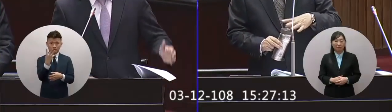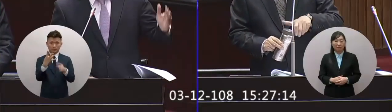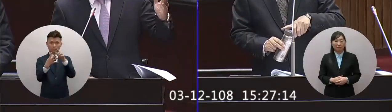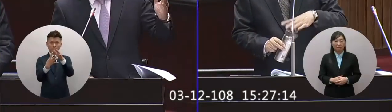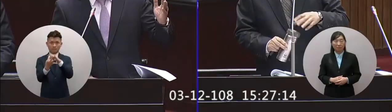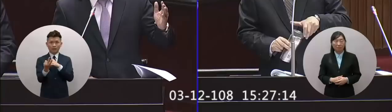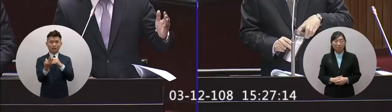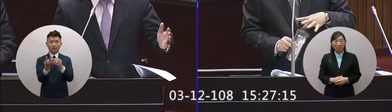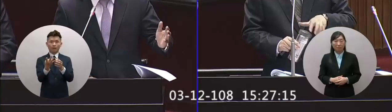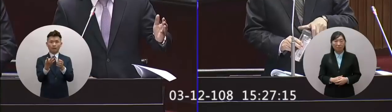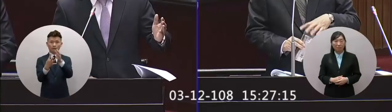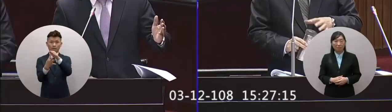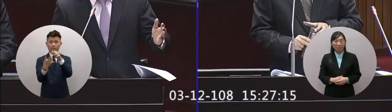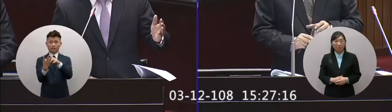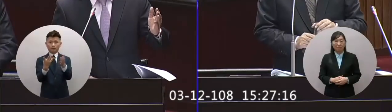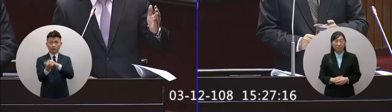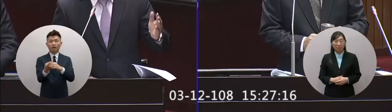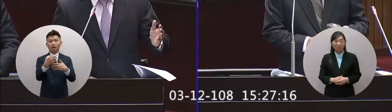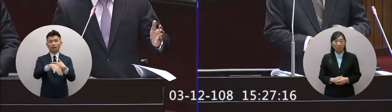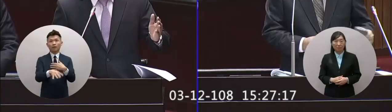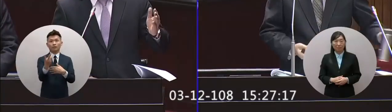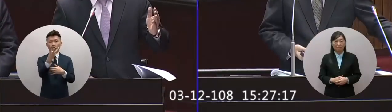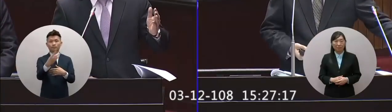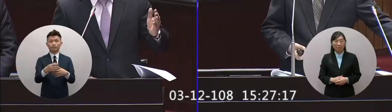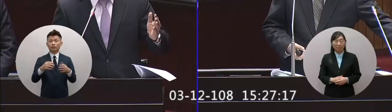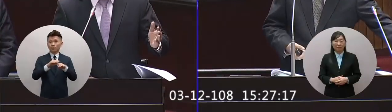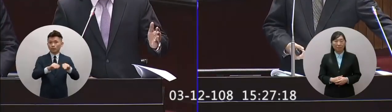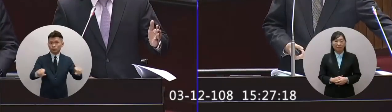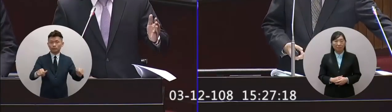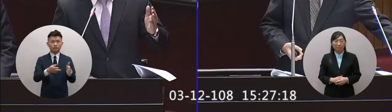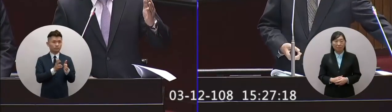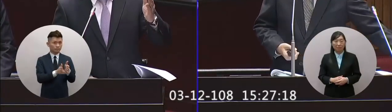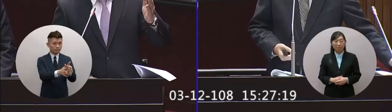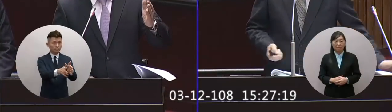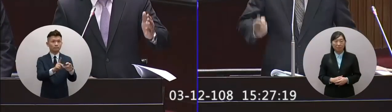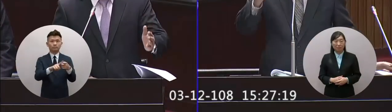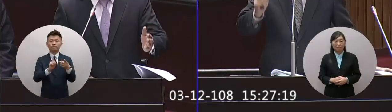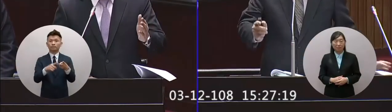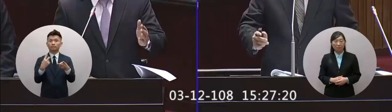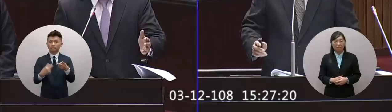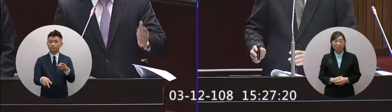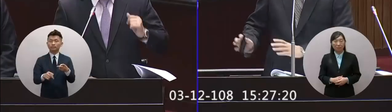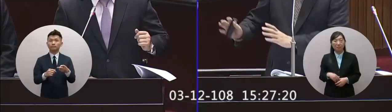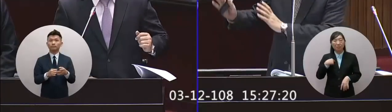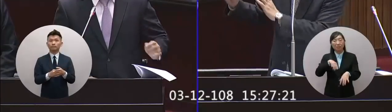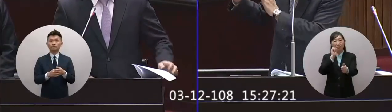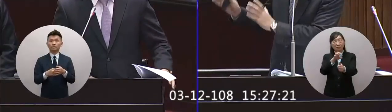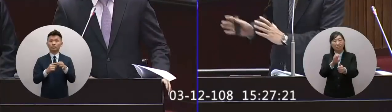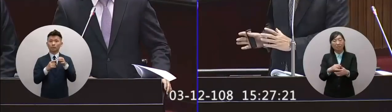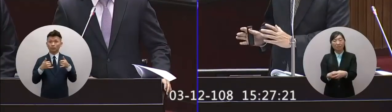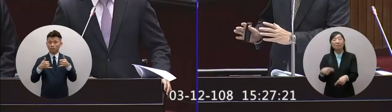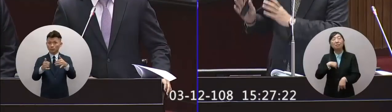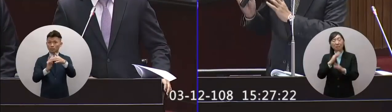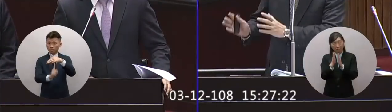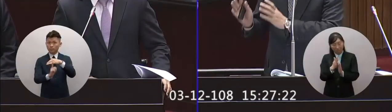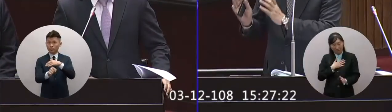好，也就是我们讲的陆海空里面陆的这个铁道 跟 我要跟部长讲的， 公路网 这个我